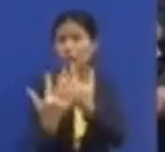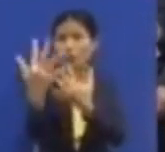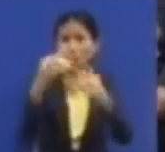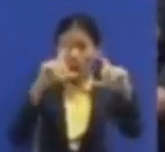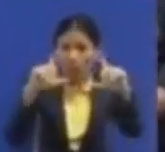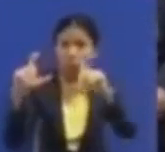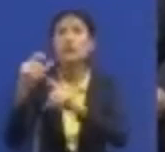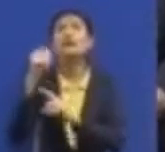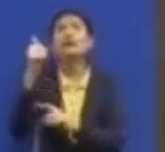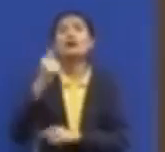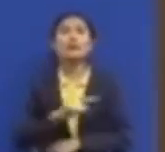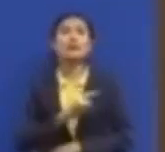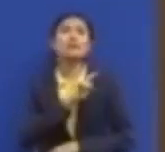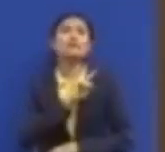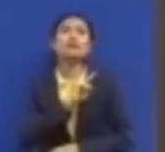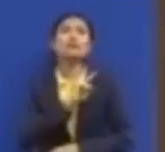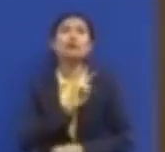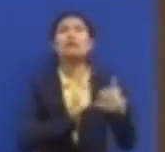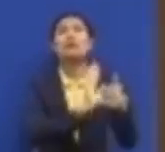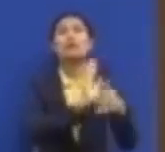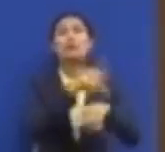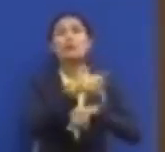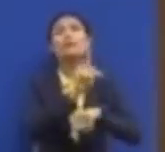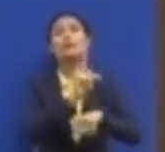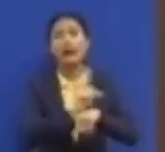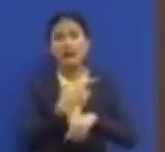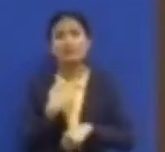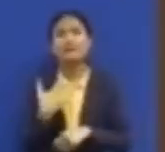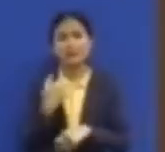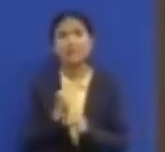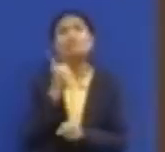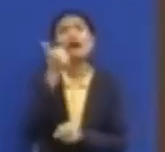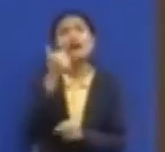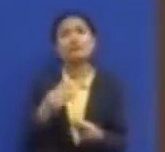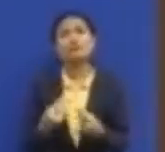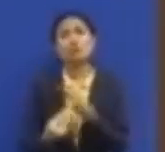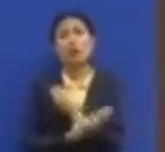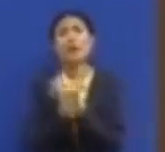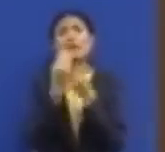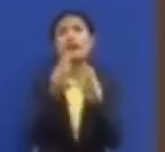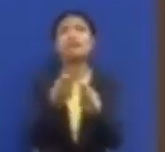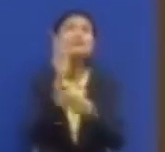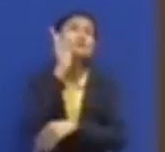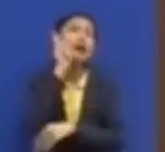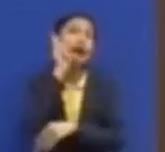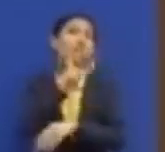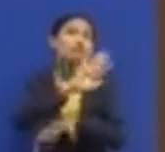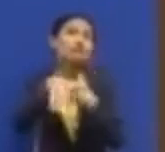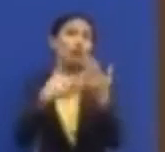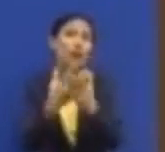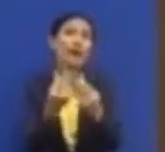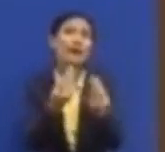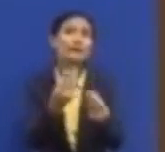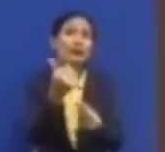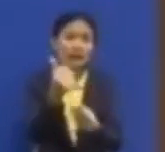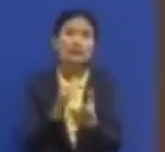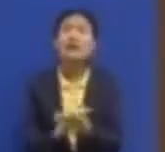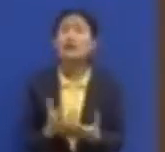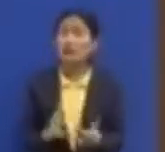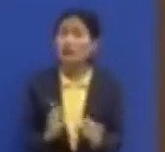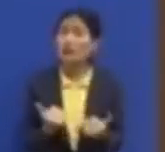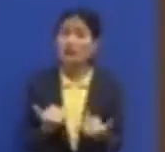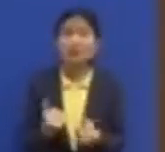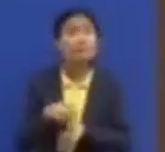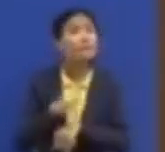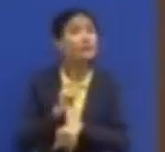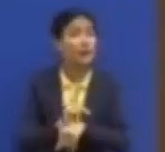ที่ของประธานในที่ประชุมซึ่งสามารถทำได้นะครับ ค่ะสำหรับอำนาจหน้าที่ของทางประธานสภ